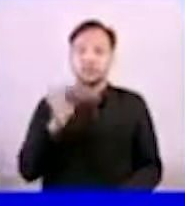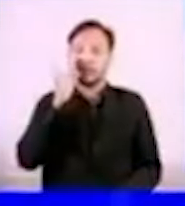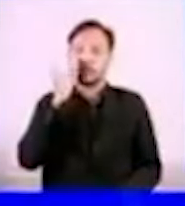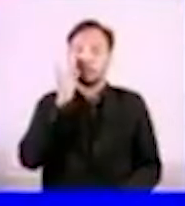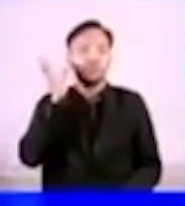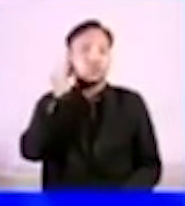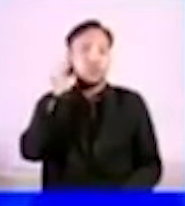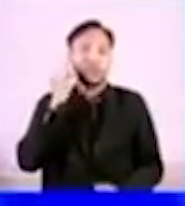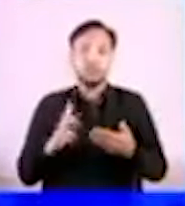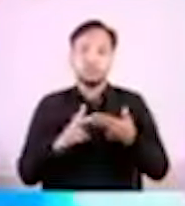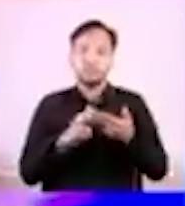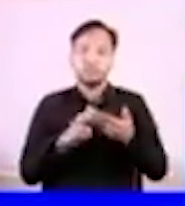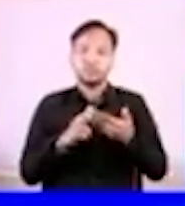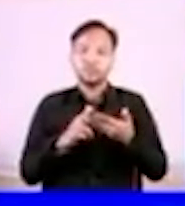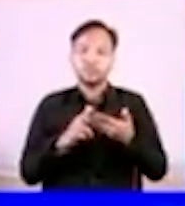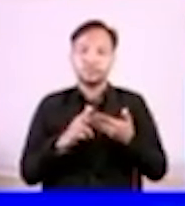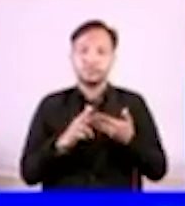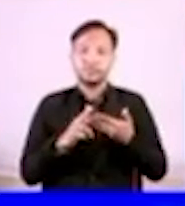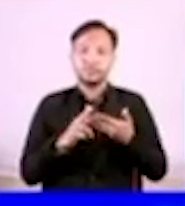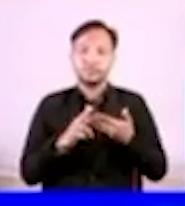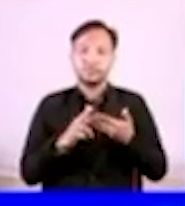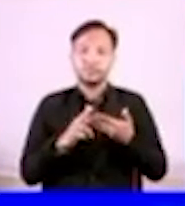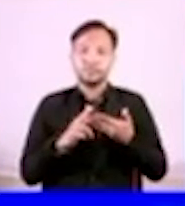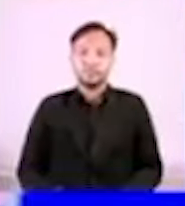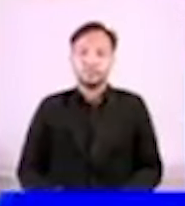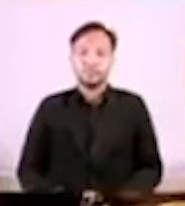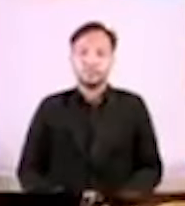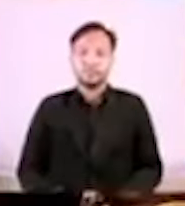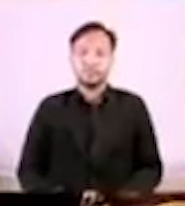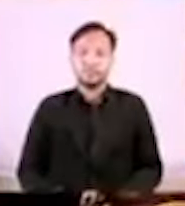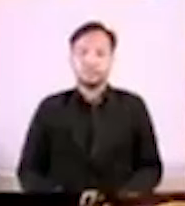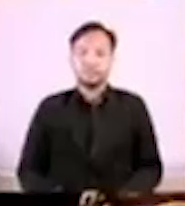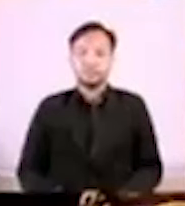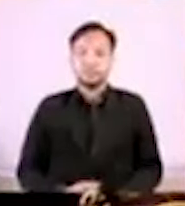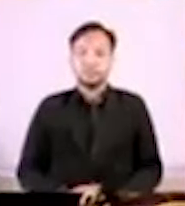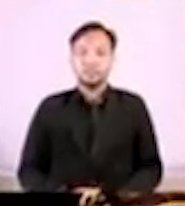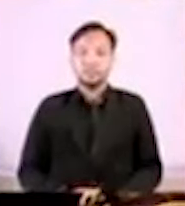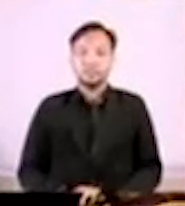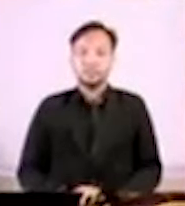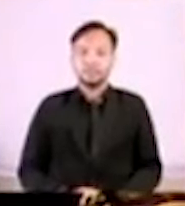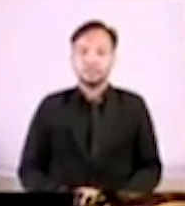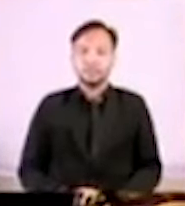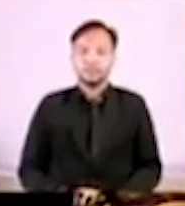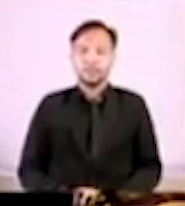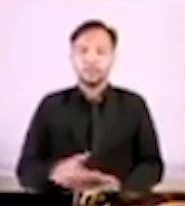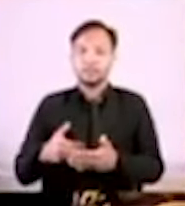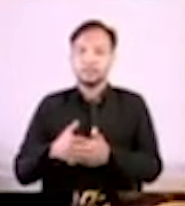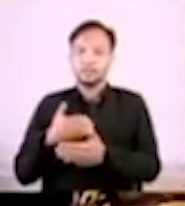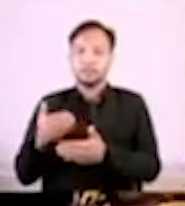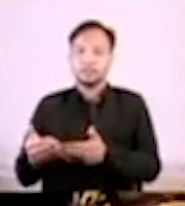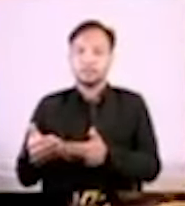Silakan Bapak, silakan duduk terima kembali. Terima kasih kami kembali ke tempat. Terima kasih. Mohon tetap tenang. Selanjutnya kita